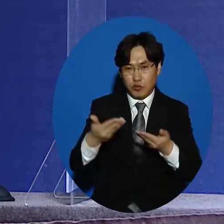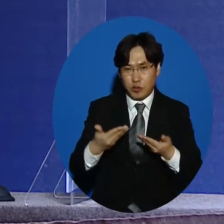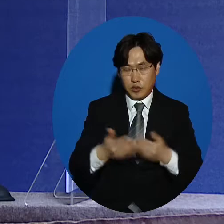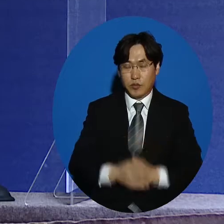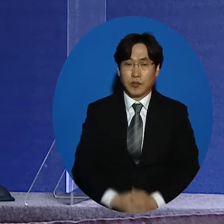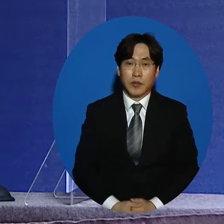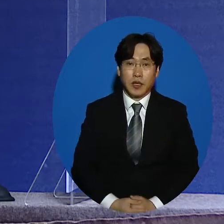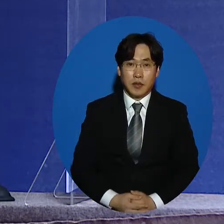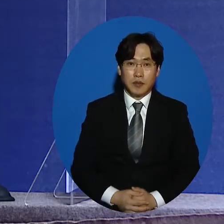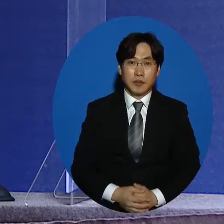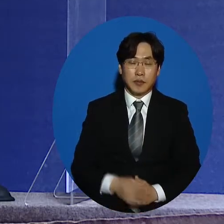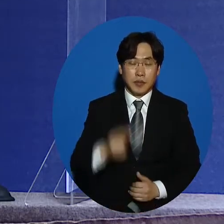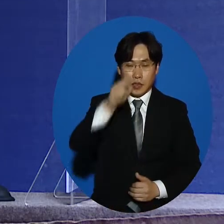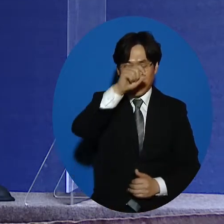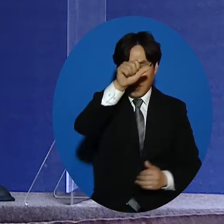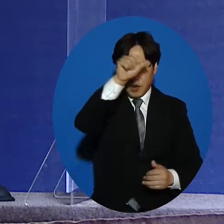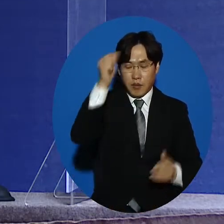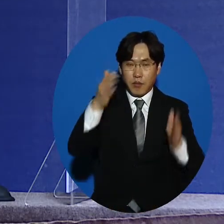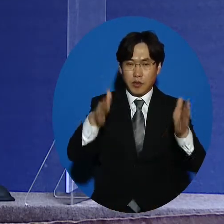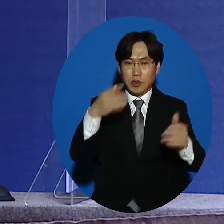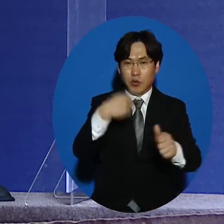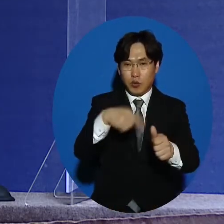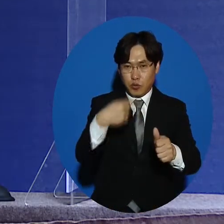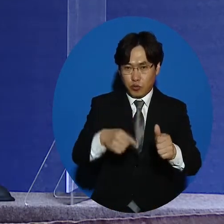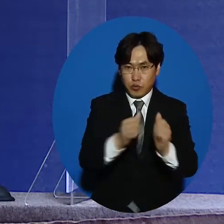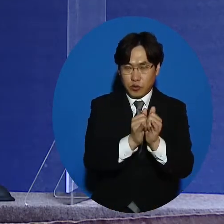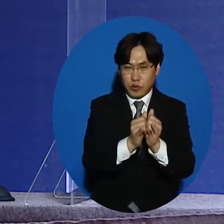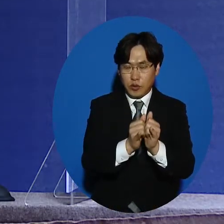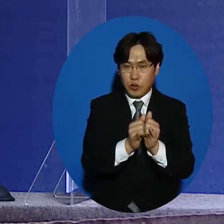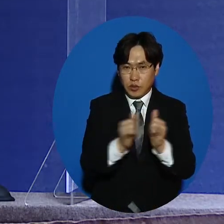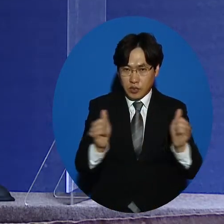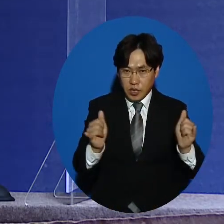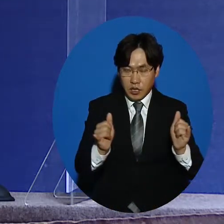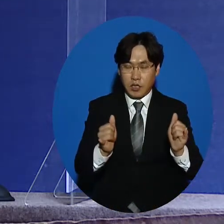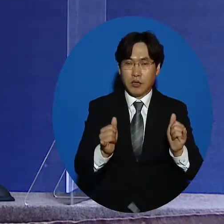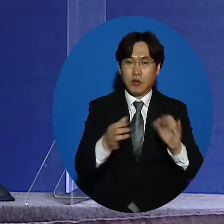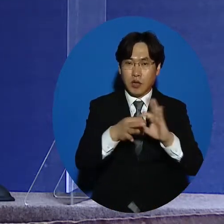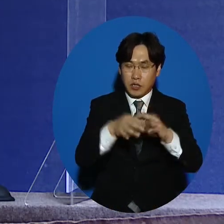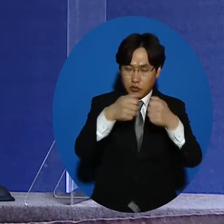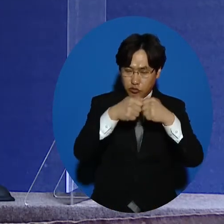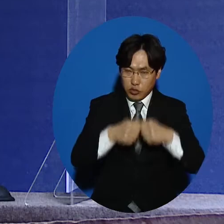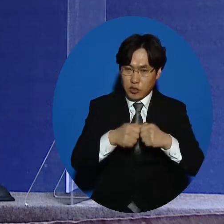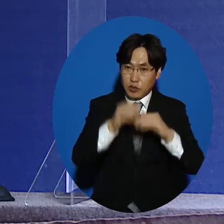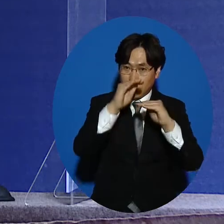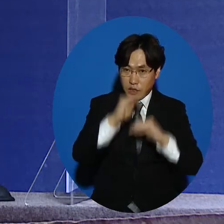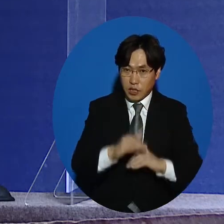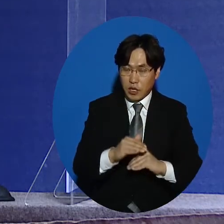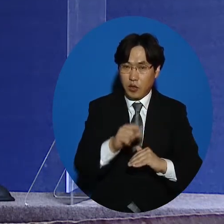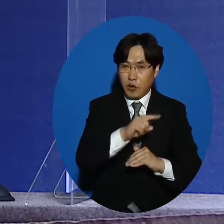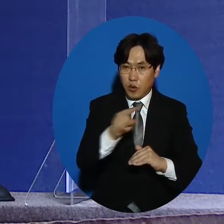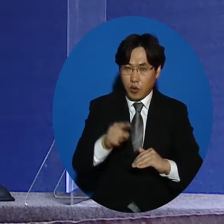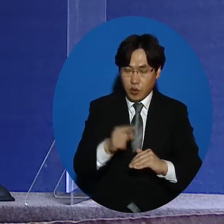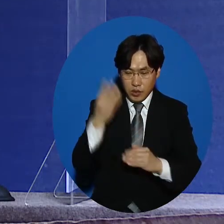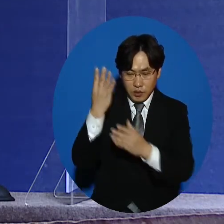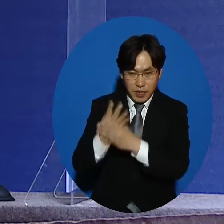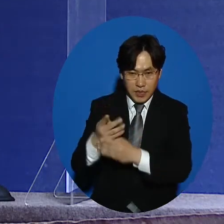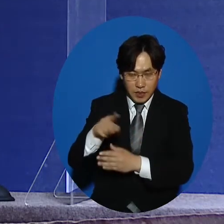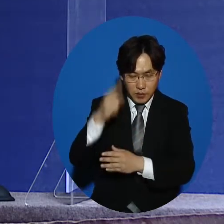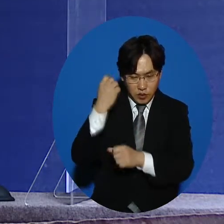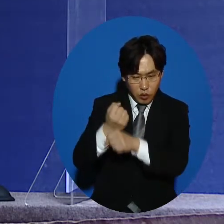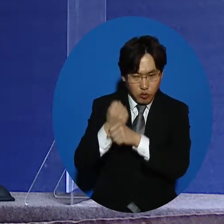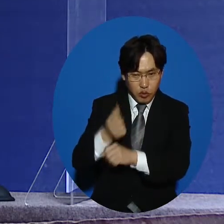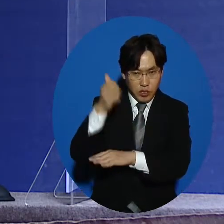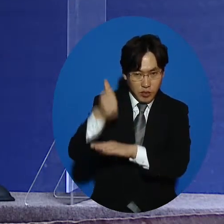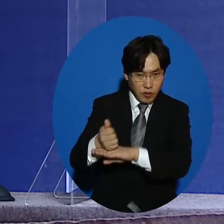평생 교육사 그래 구체적인 그런 거에 대해서도 앞으로 그 우리 박사님 연구소에서